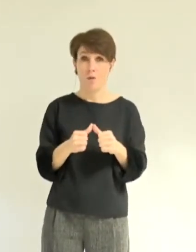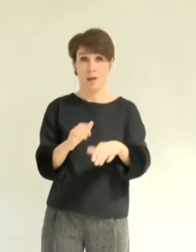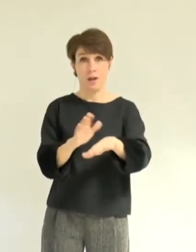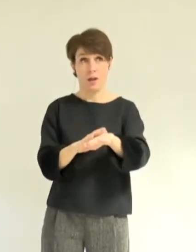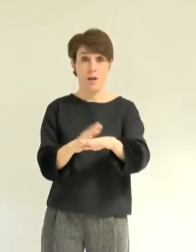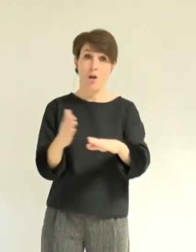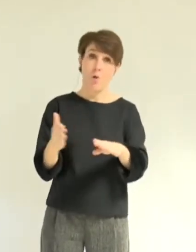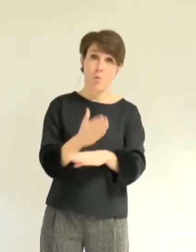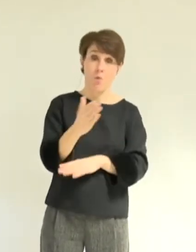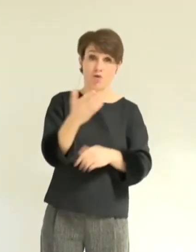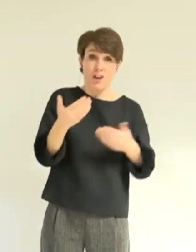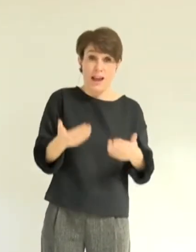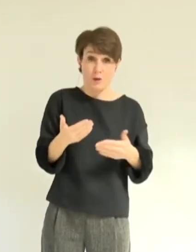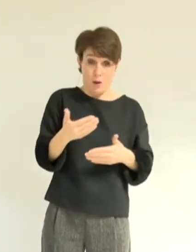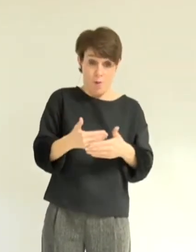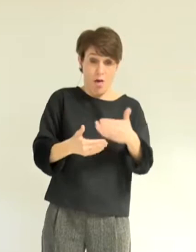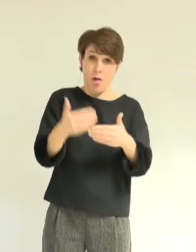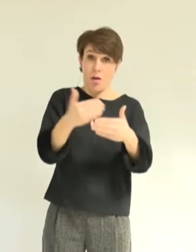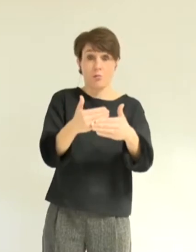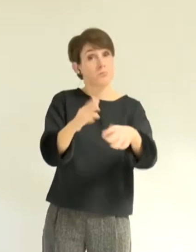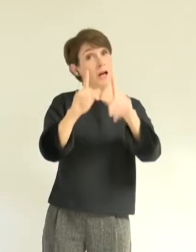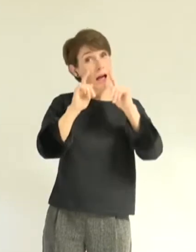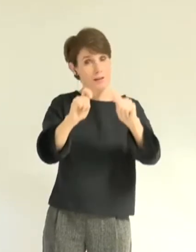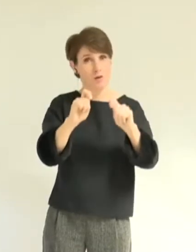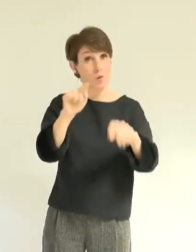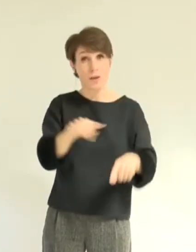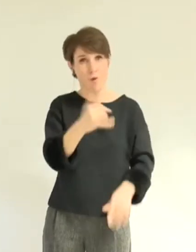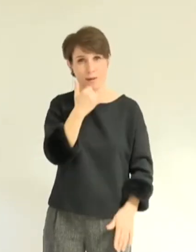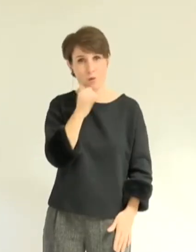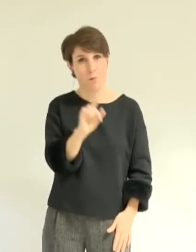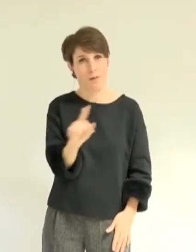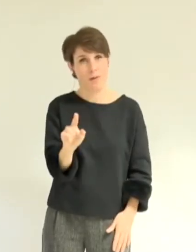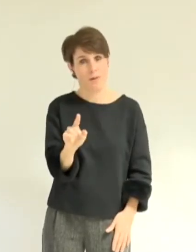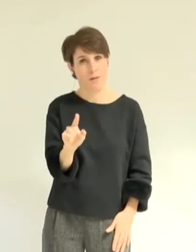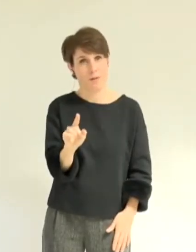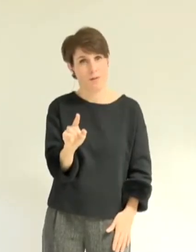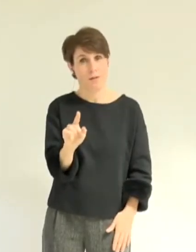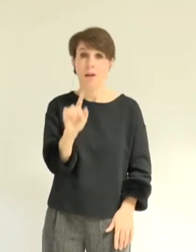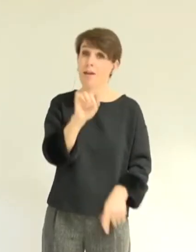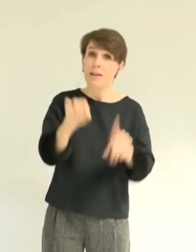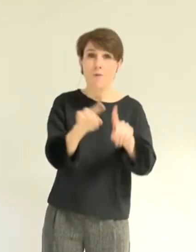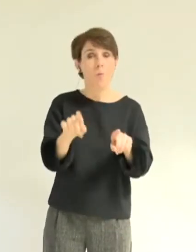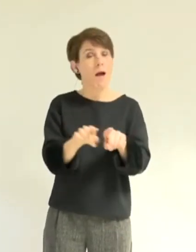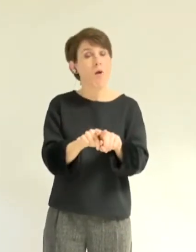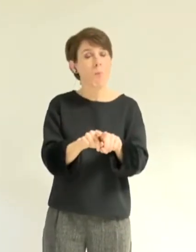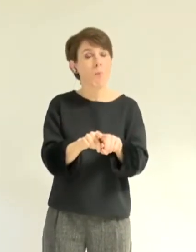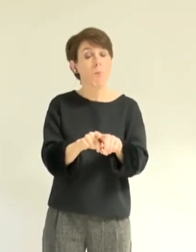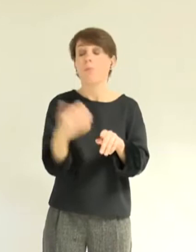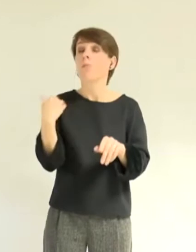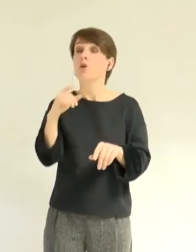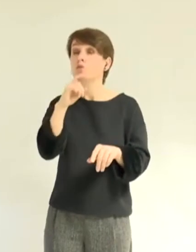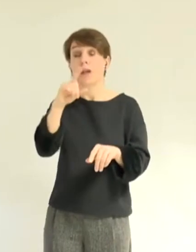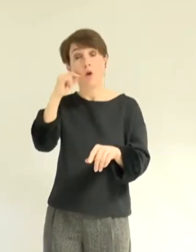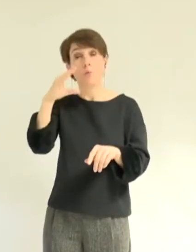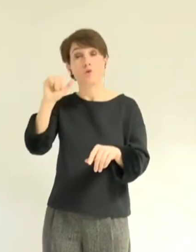est actuellement élaboré, il ne faut pas se tromper et il faut ne pas tomber dans les dogmes. Richard Cazeneuve l'a dit,